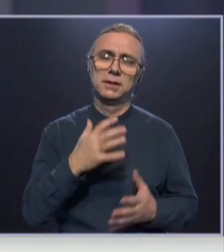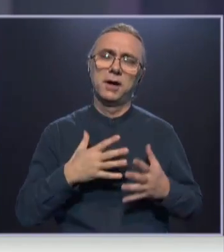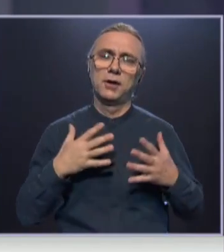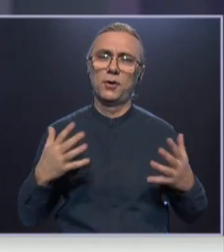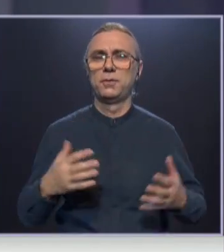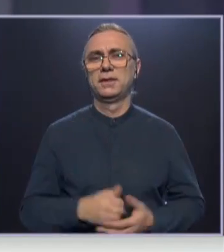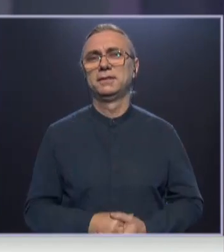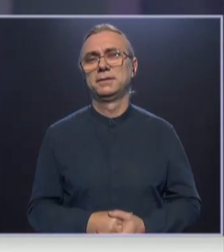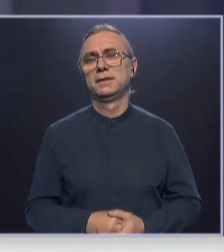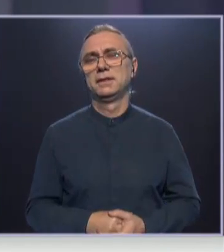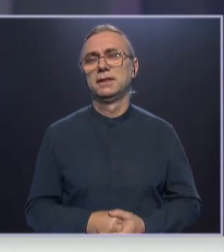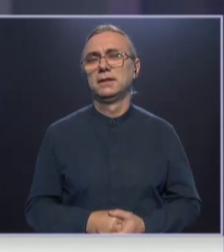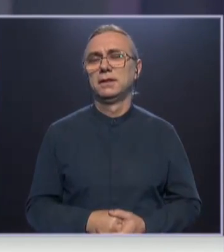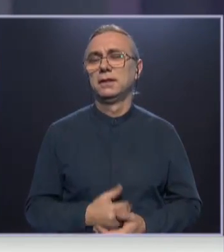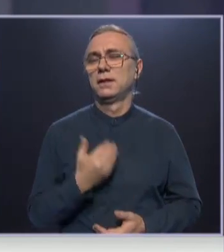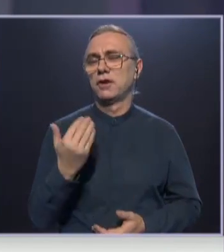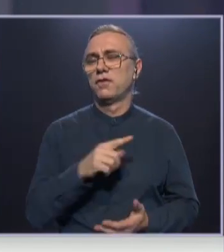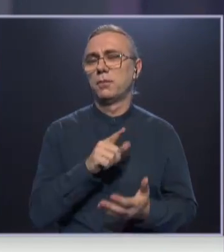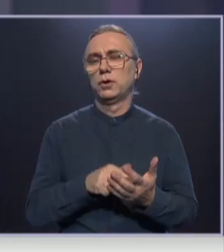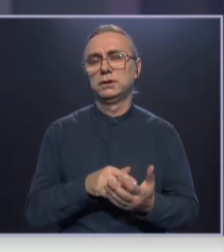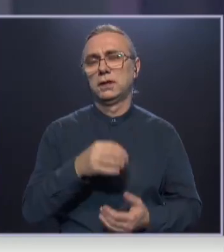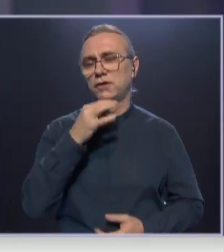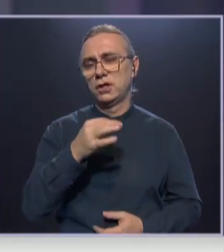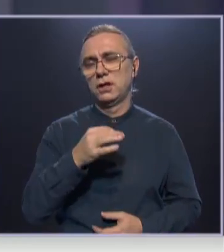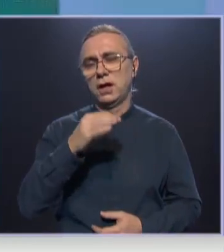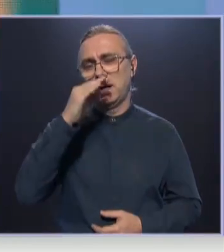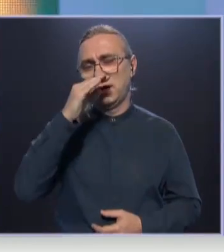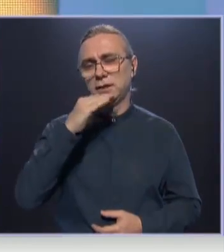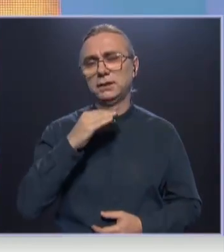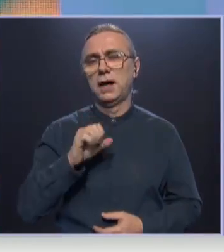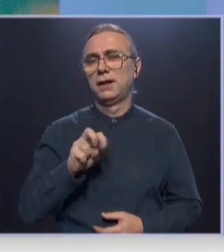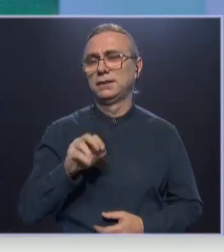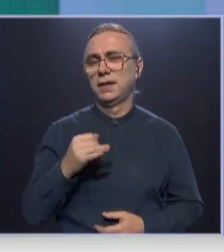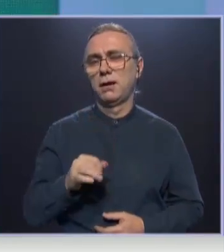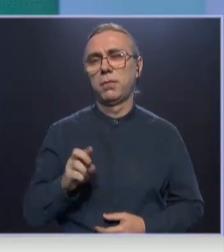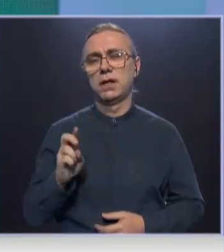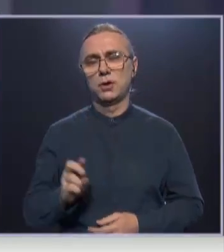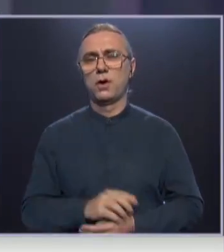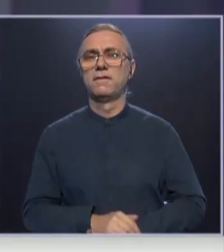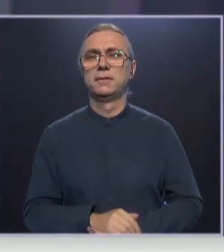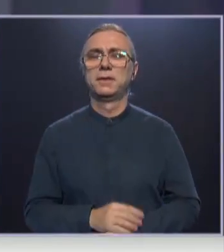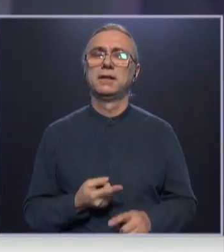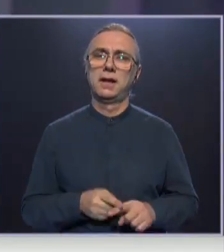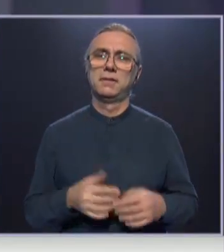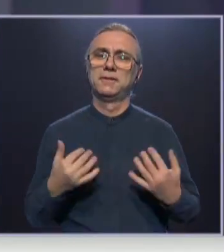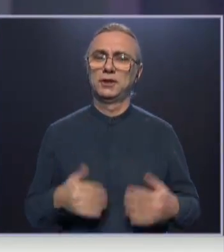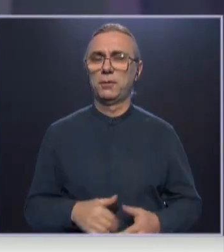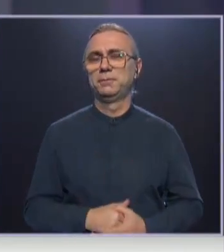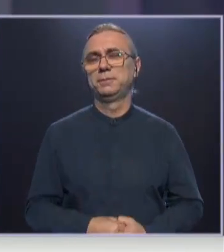Друзья, спасибо. Я напомню, что сегодня на ваши вопросы отвечал протоиерей Алексей Ботоногов. Но у нас на этом все. Напомню,